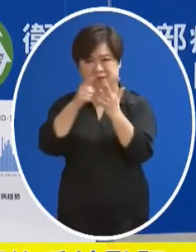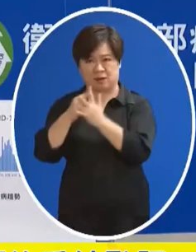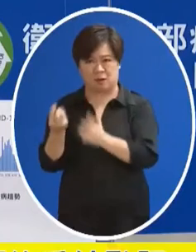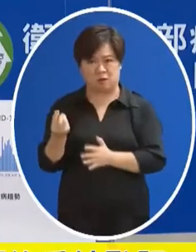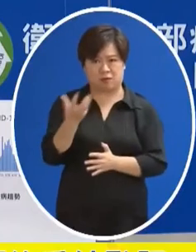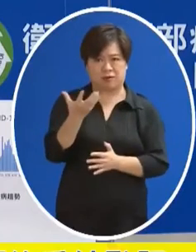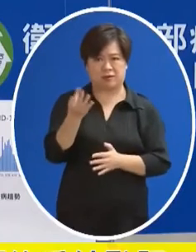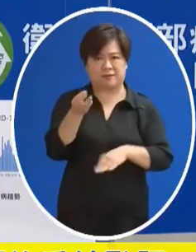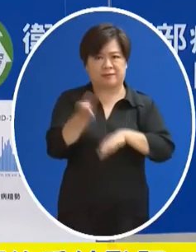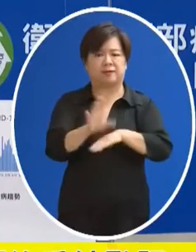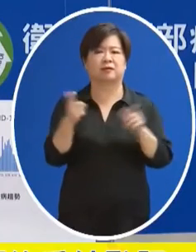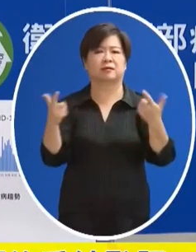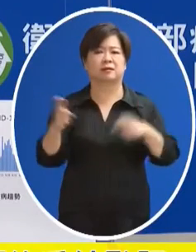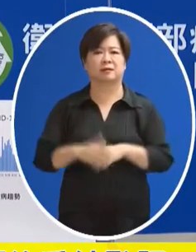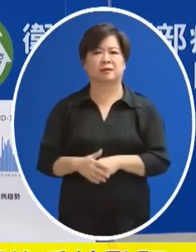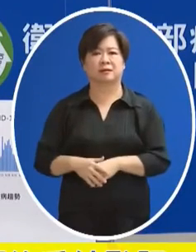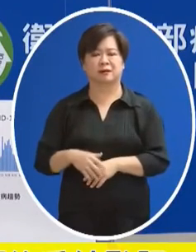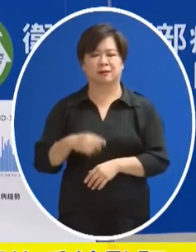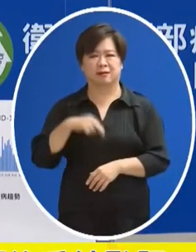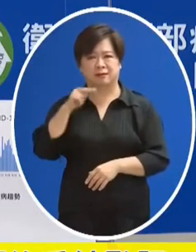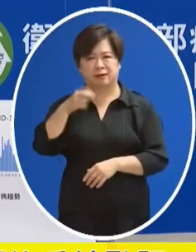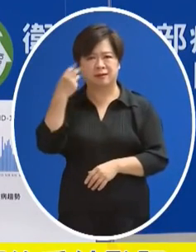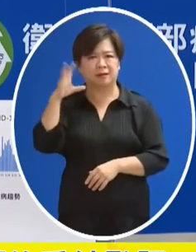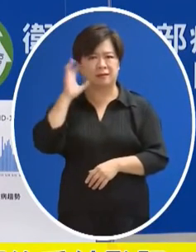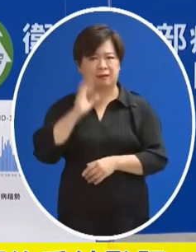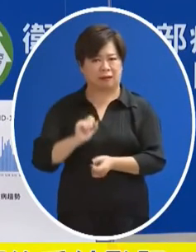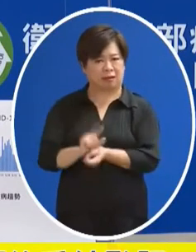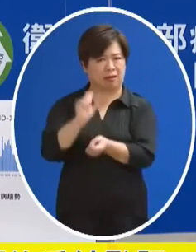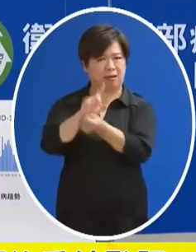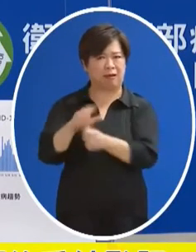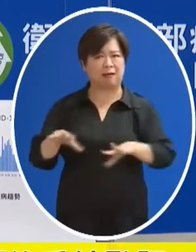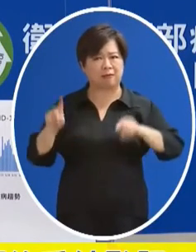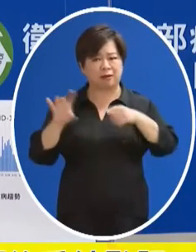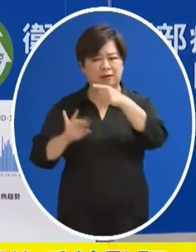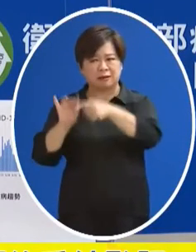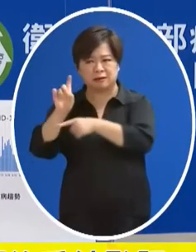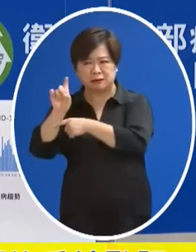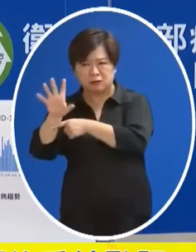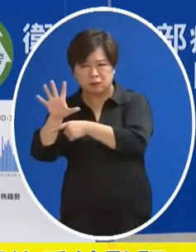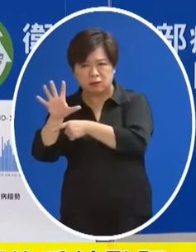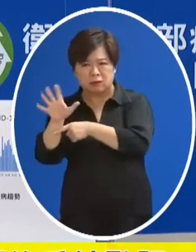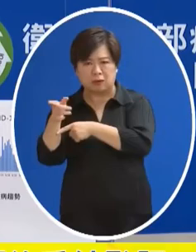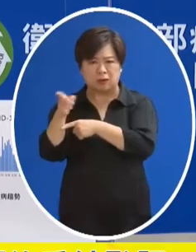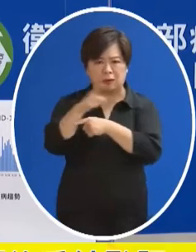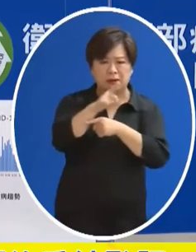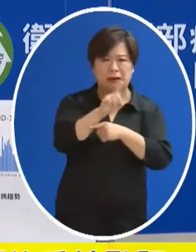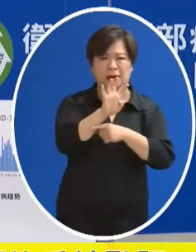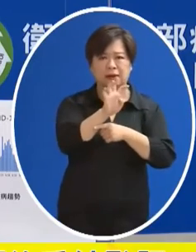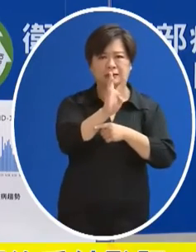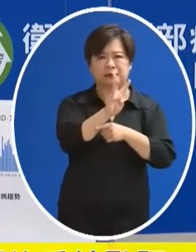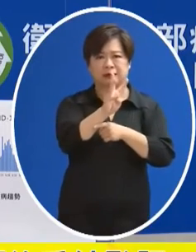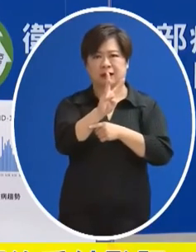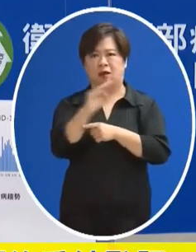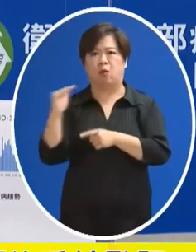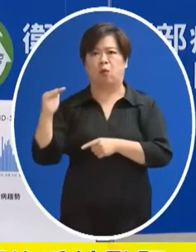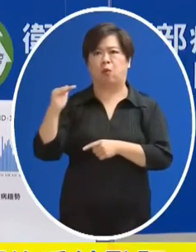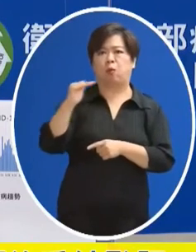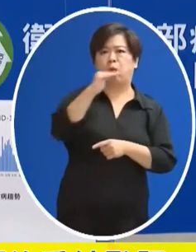多了那几倍。因为有看有一些新闻是讲说，哦，一开始是15%，现在变43%，然后就增加